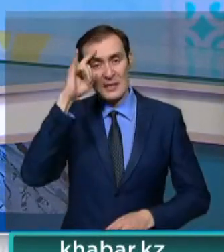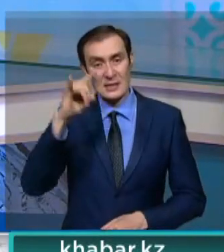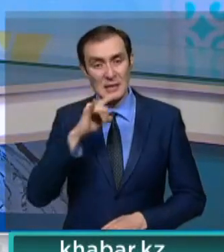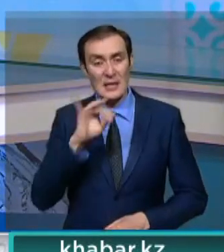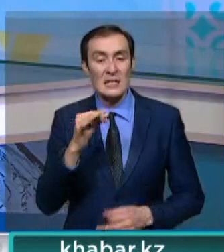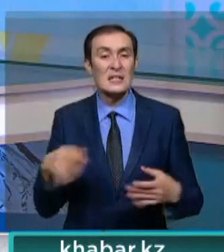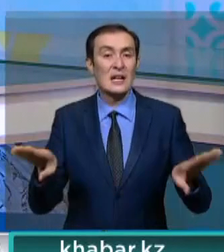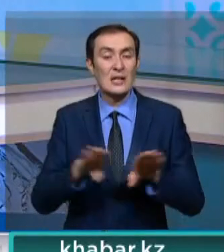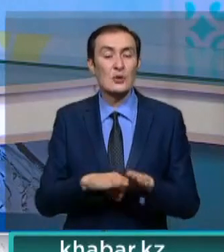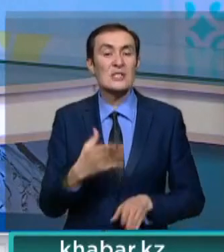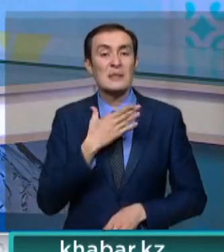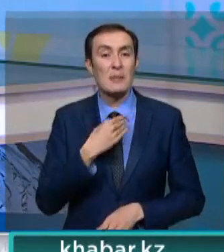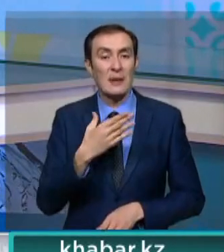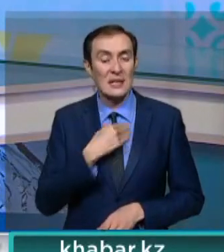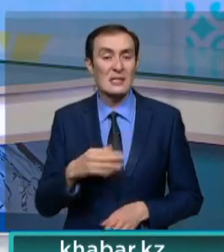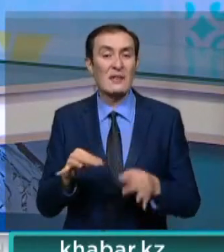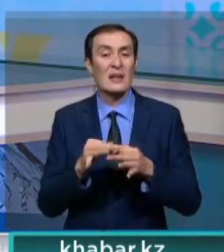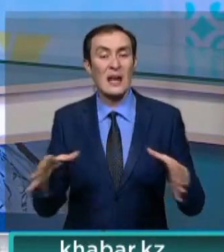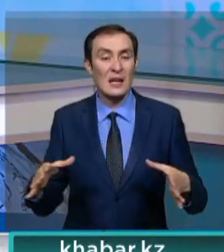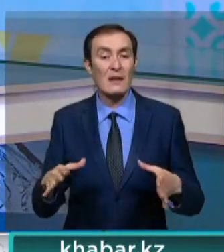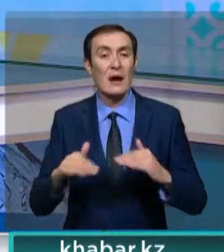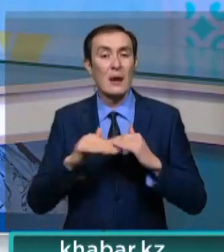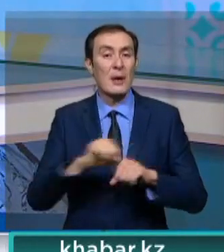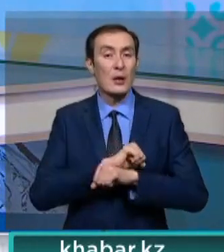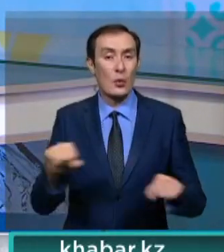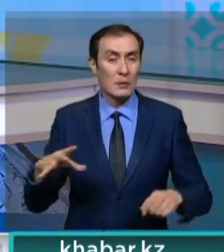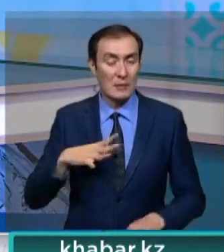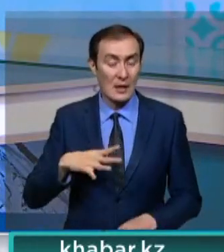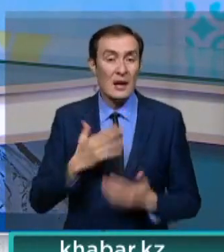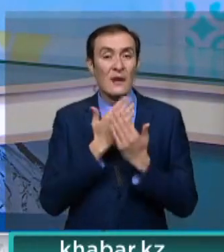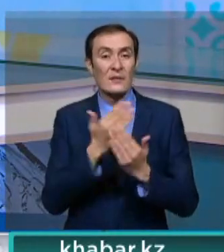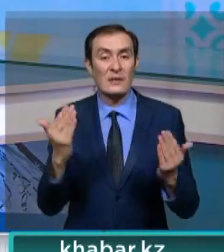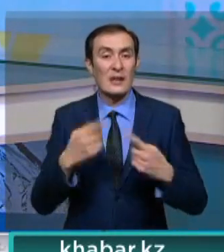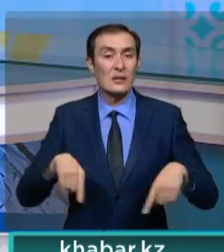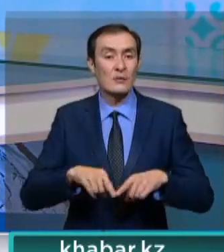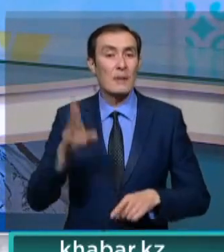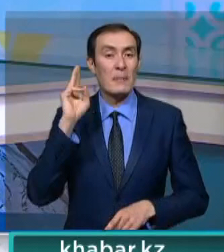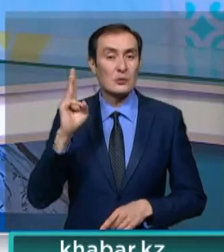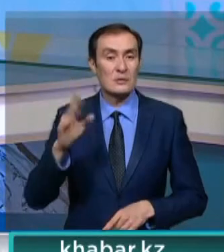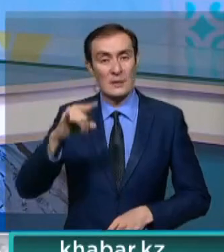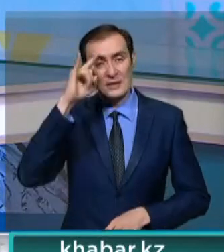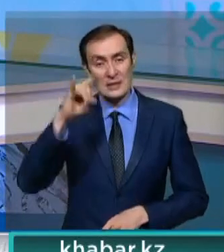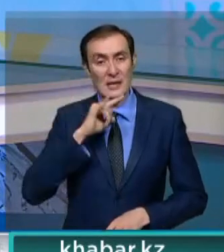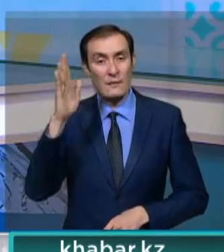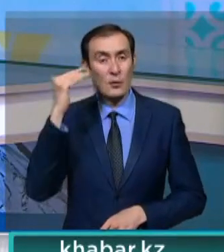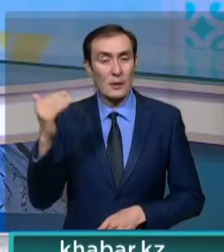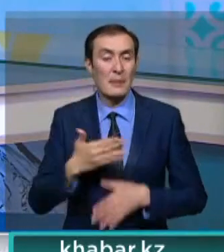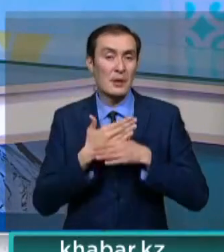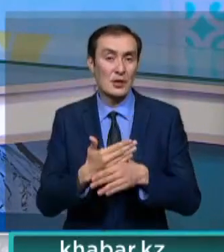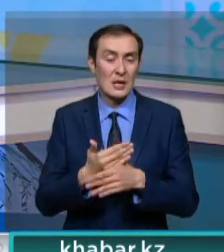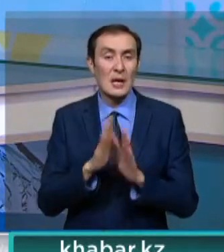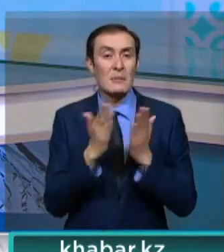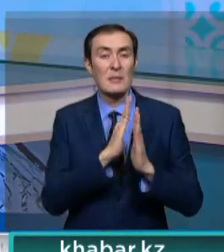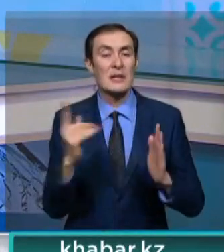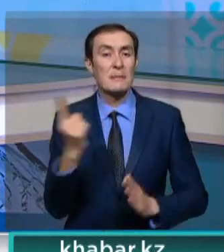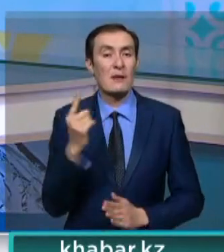независимости Казахстана и 30-летию закрытия Семипалатинского ядерного полигона. Выставка, организованная посольством нашей страны в Корее при поддержке